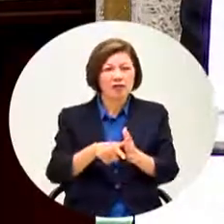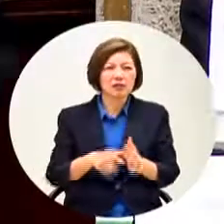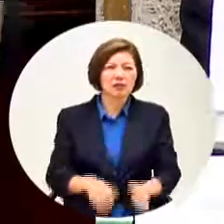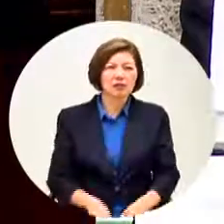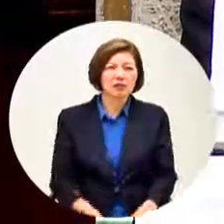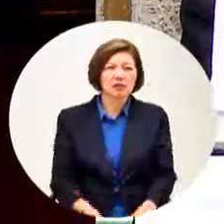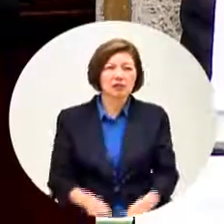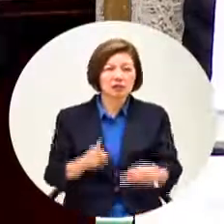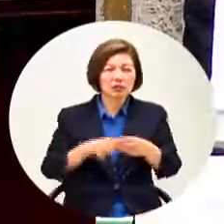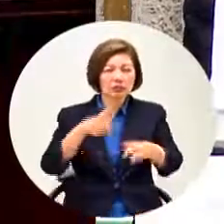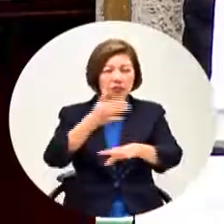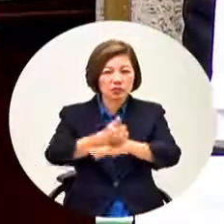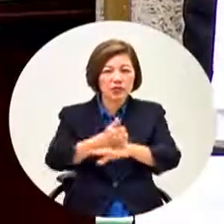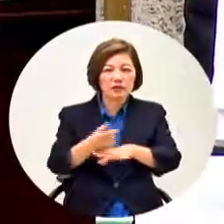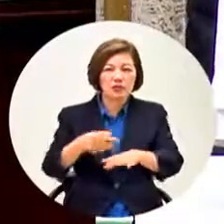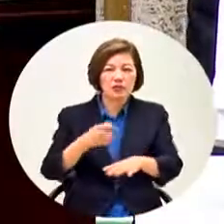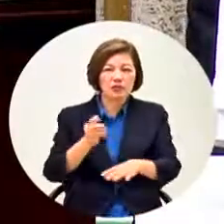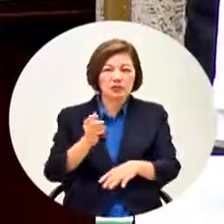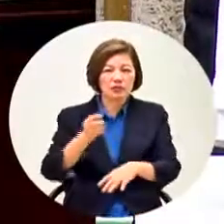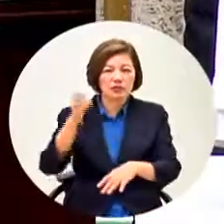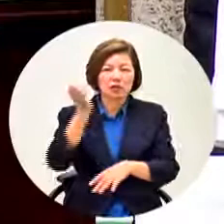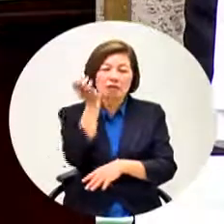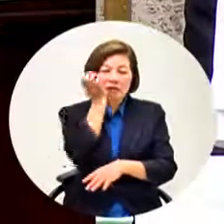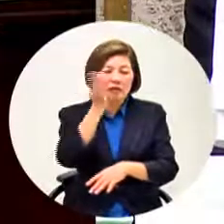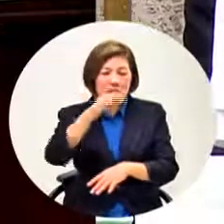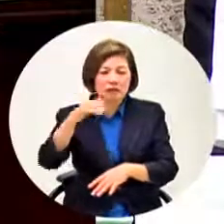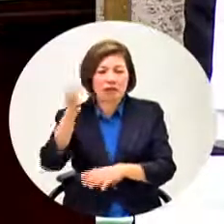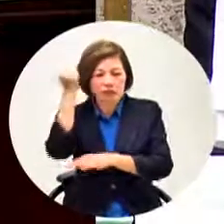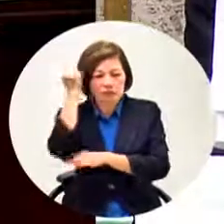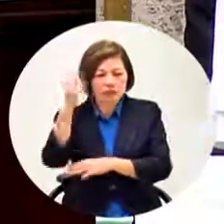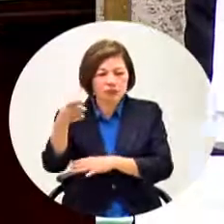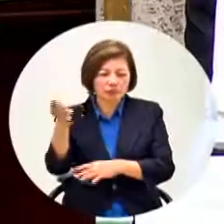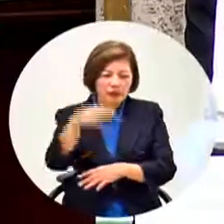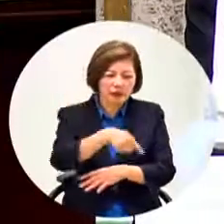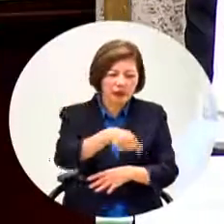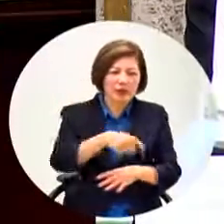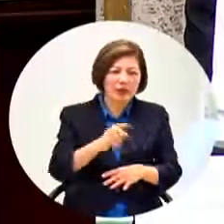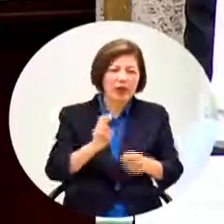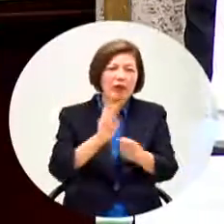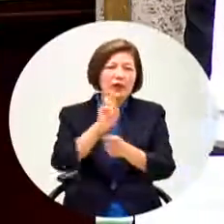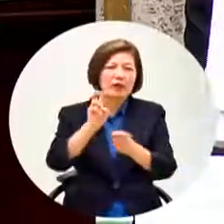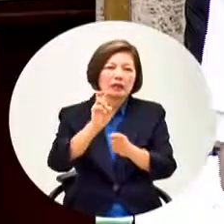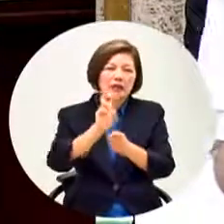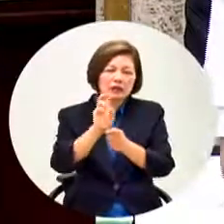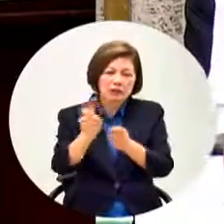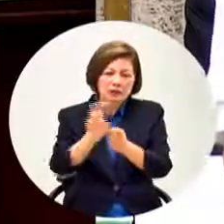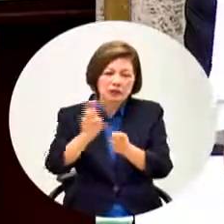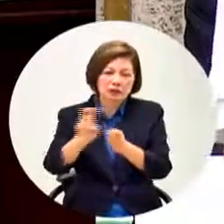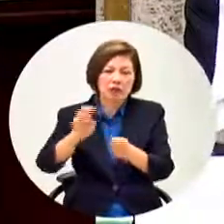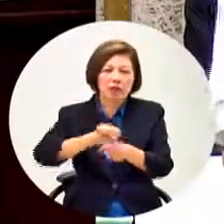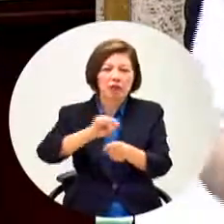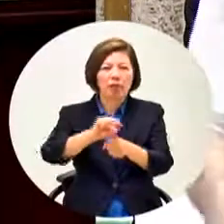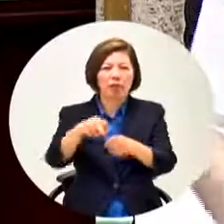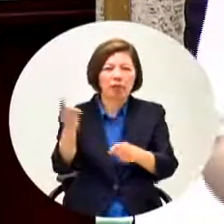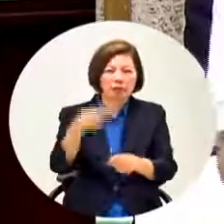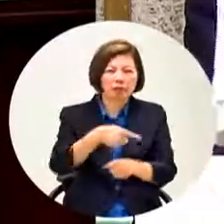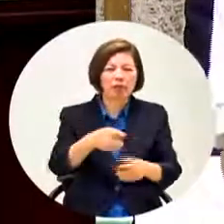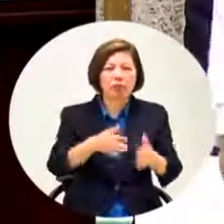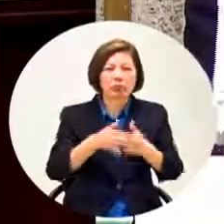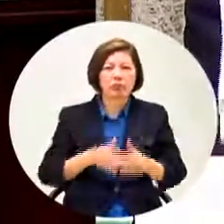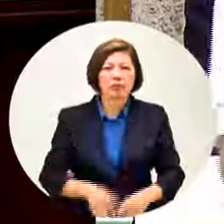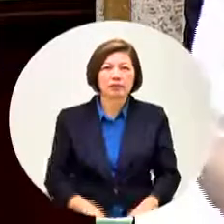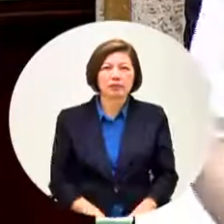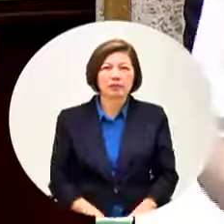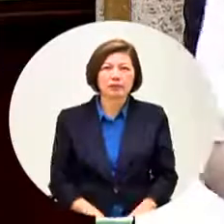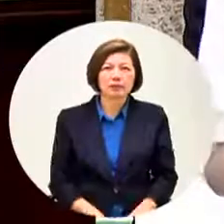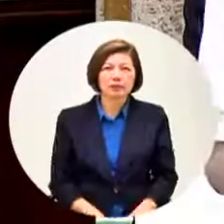可能爱提早20分出门啦。 是 哦，你看工山到南麻坑。这站一定拢塌的啦。 对，所以因为现在我们高雄市的发